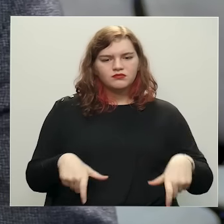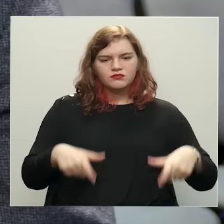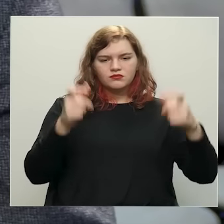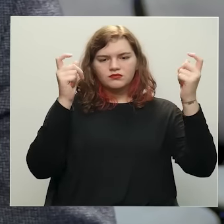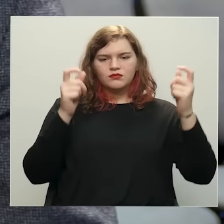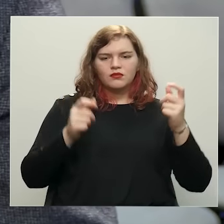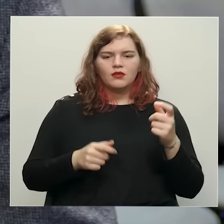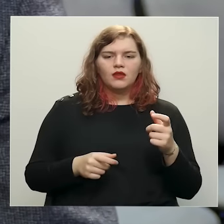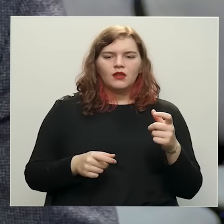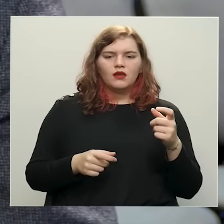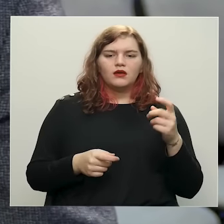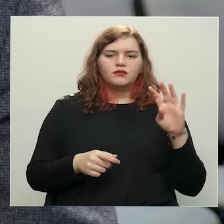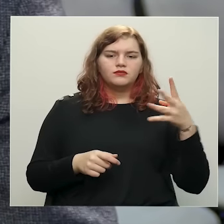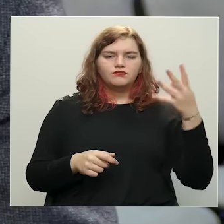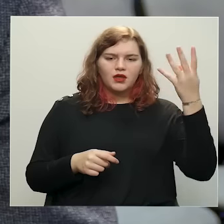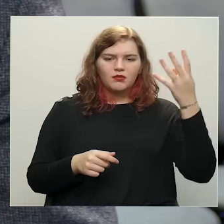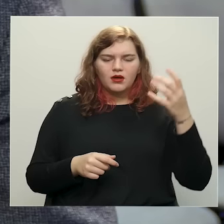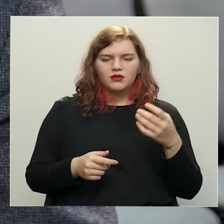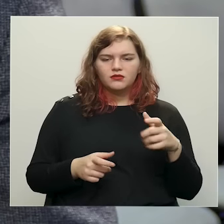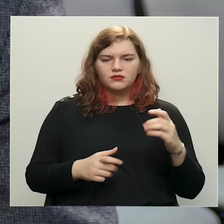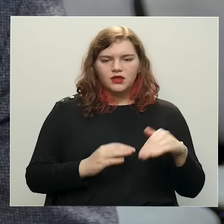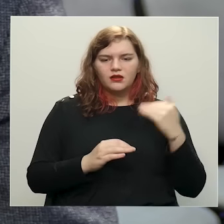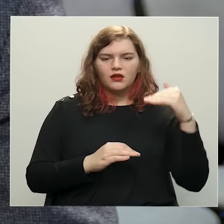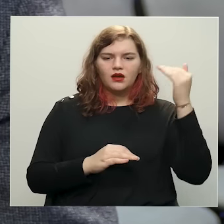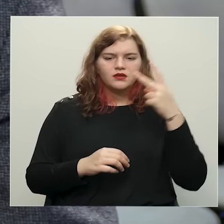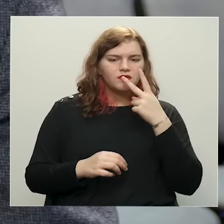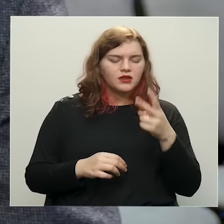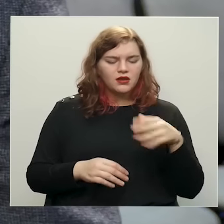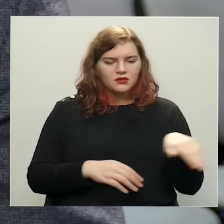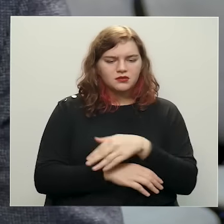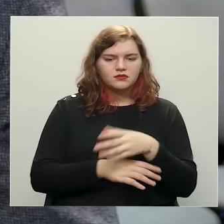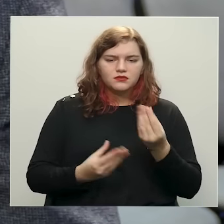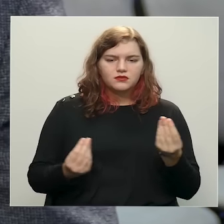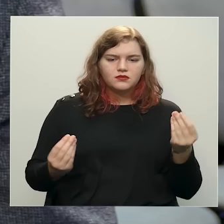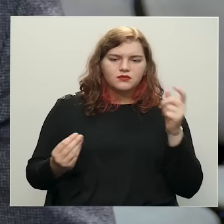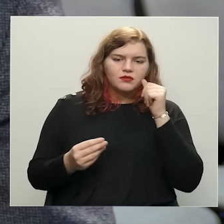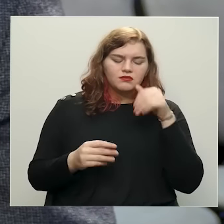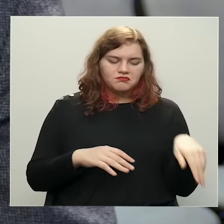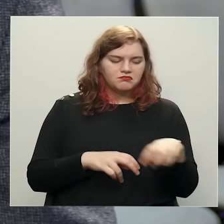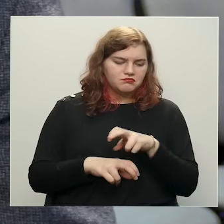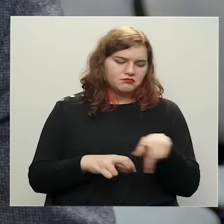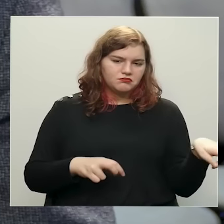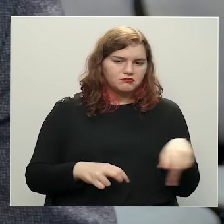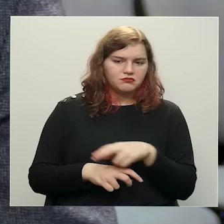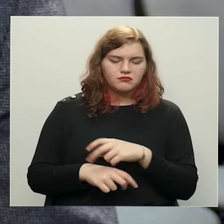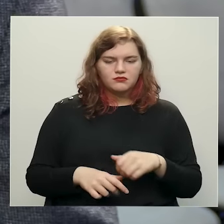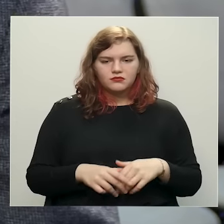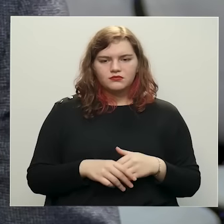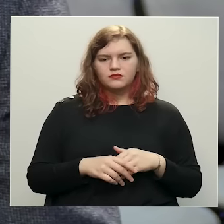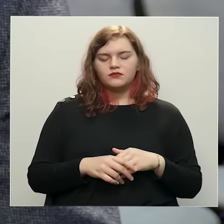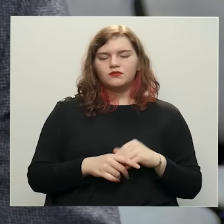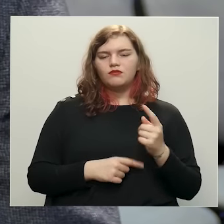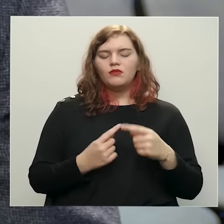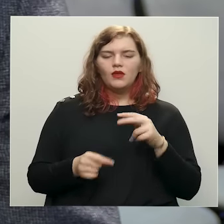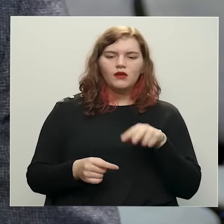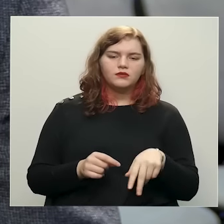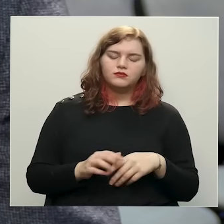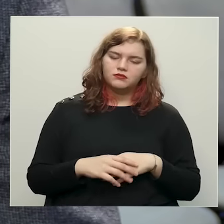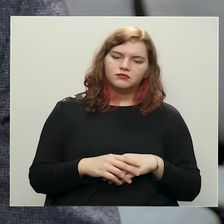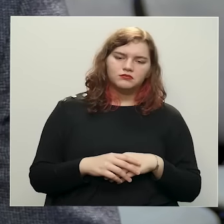la etajul 4 și vedeam pe stradă mulți oameni trecând, nu știu ce. Și mă uitam și